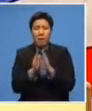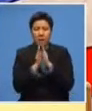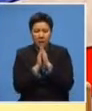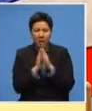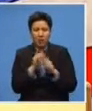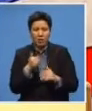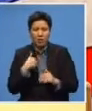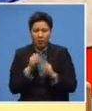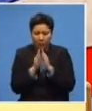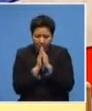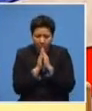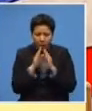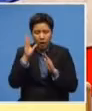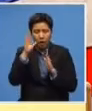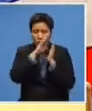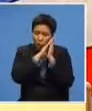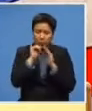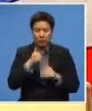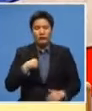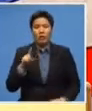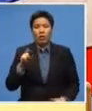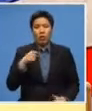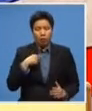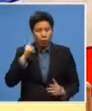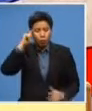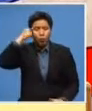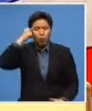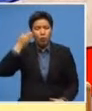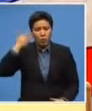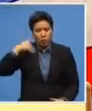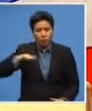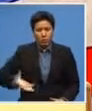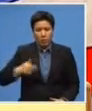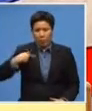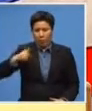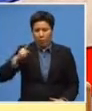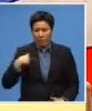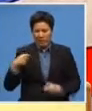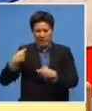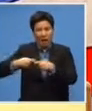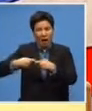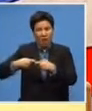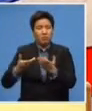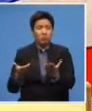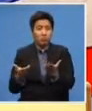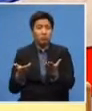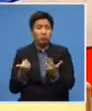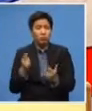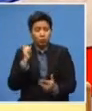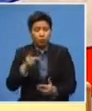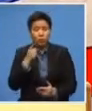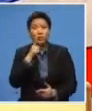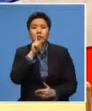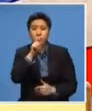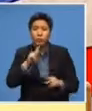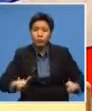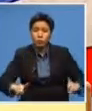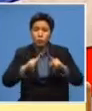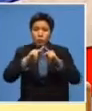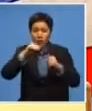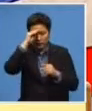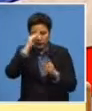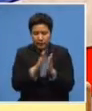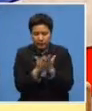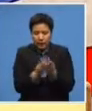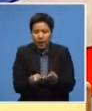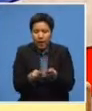นตรัยก่อนนอนเงี้ยโอ้โหผมยังเขียนไม่ได้ป.1 ผมว่าผมยังไม่รู้เรื่องเลยตอนเด็กๆอ่ะนะมันยากไปหรือเปล่านะไปทบทวนดูสิตำราที่เอ